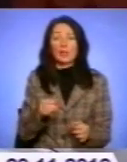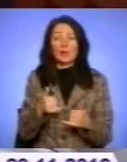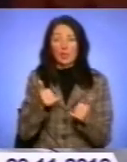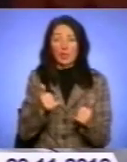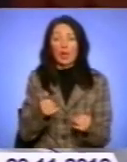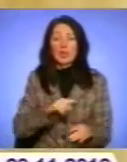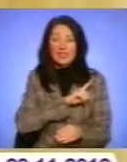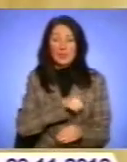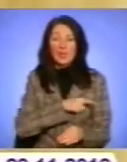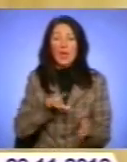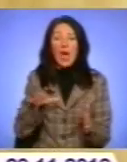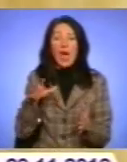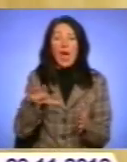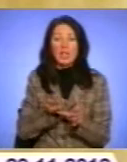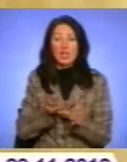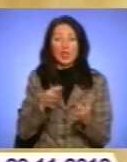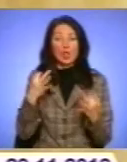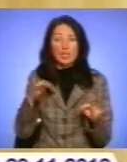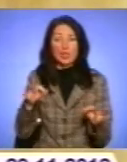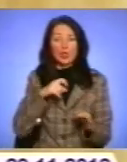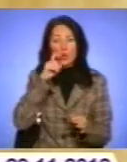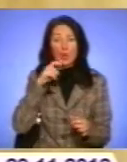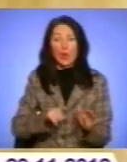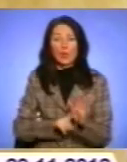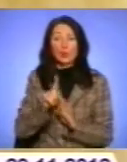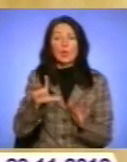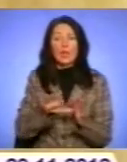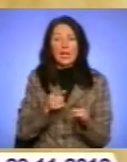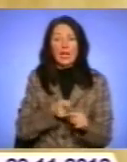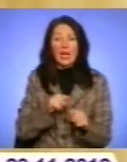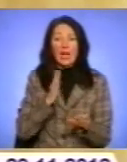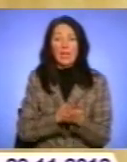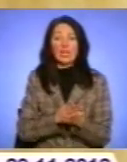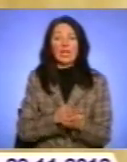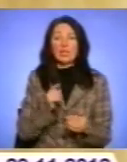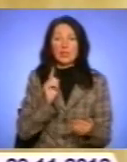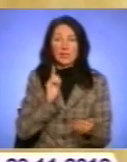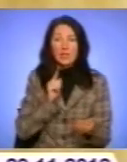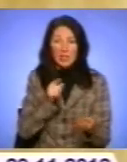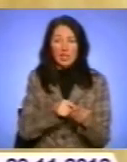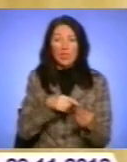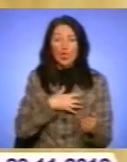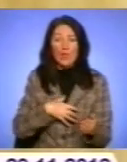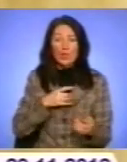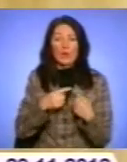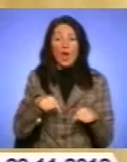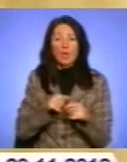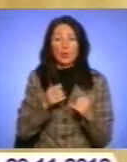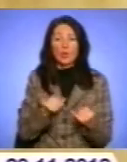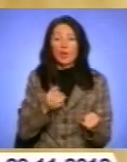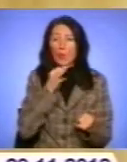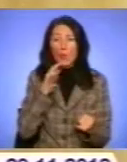Україні. Почну з енергетики, яка є стратегічно важливою галузю для будь-якої держави. В цій сфері